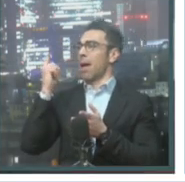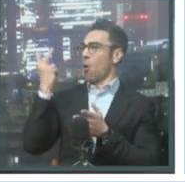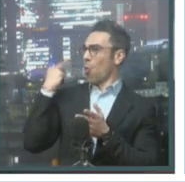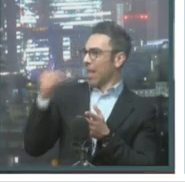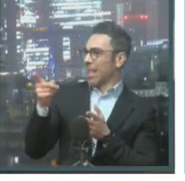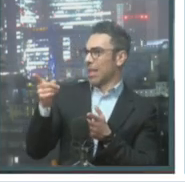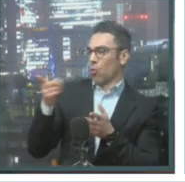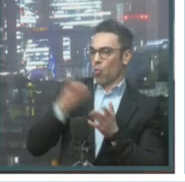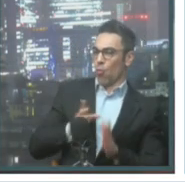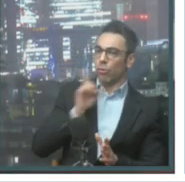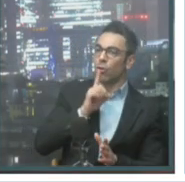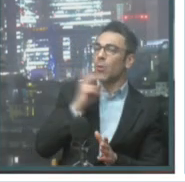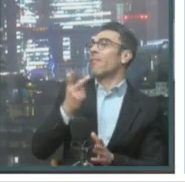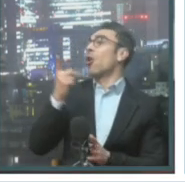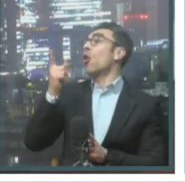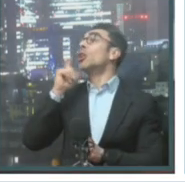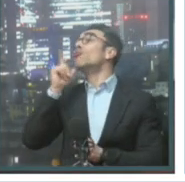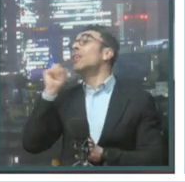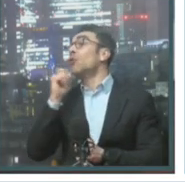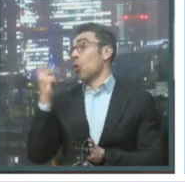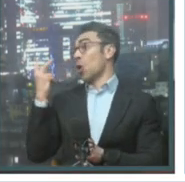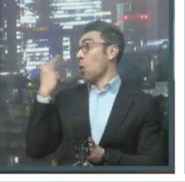sono soldi